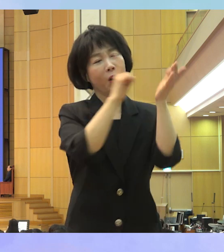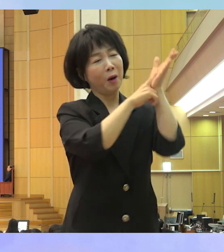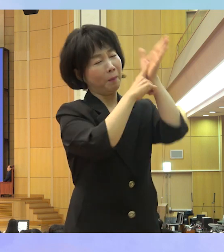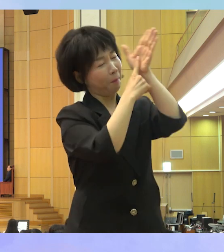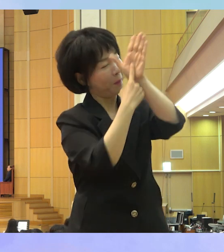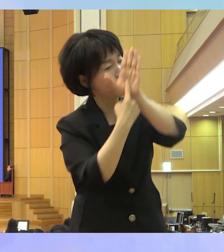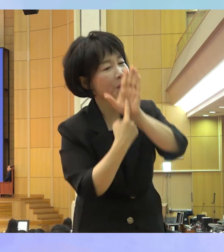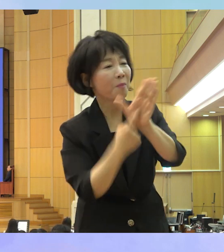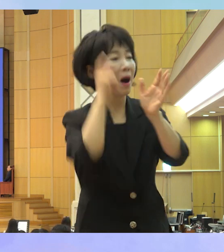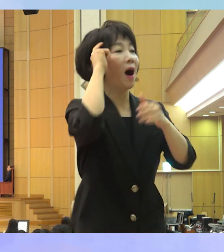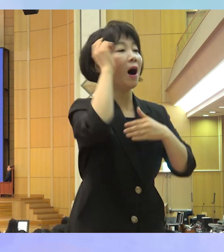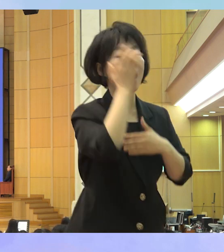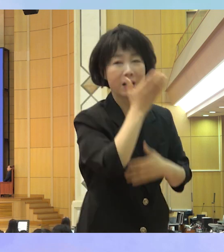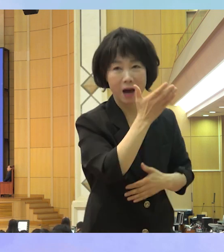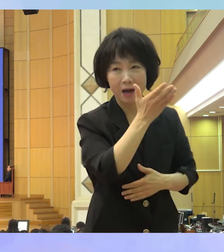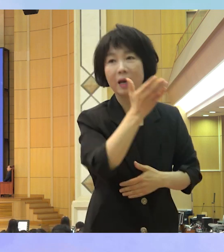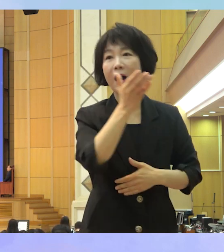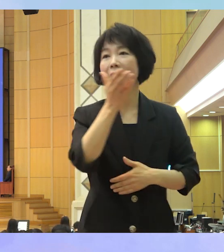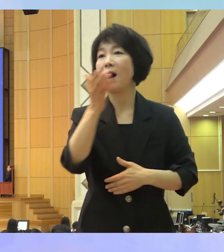어찌 이루